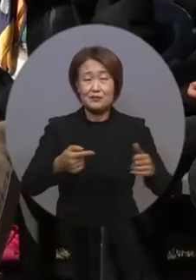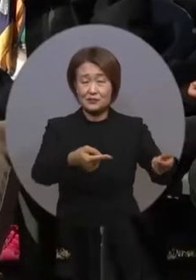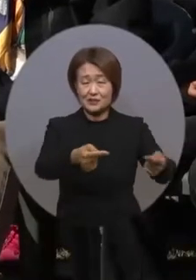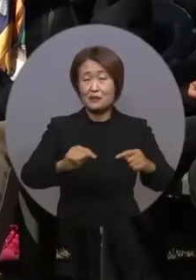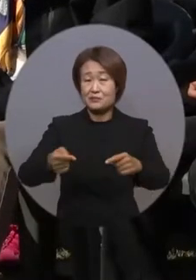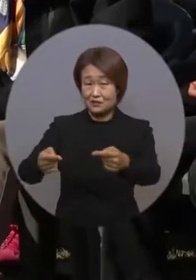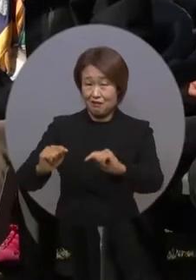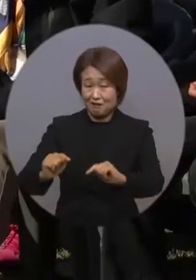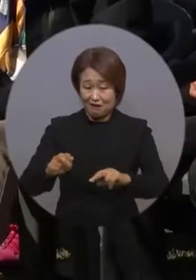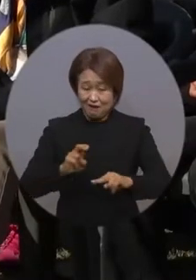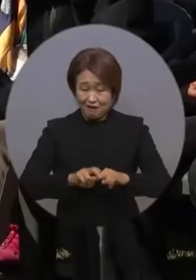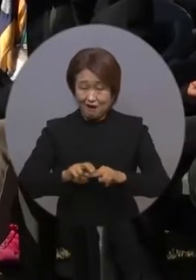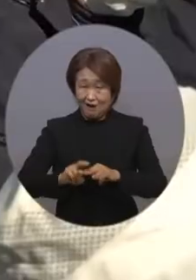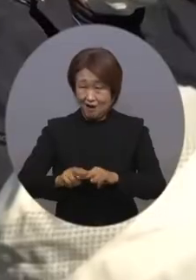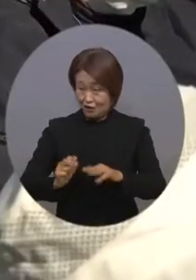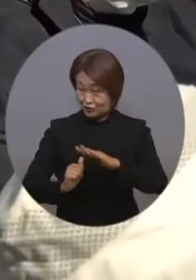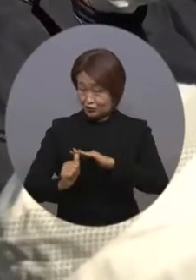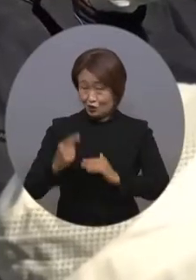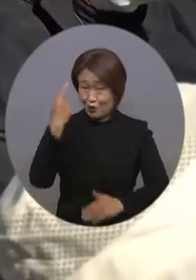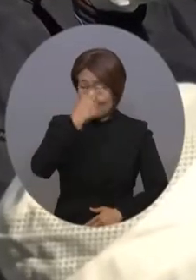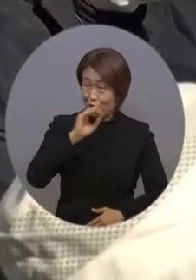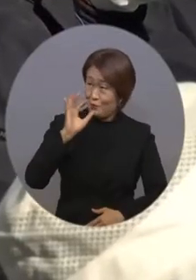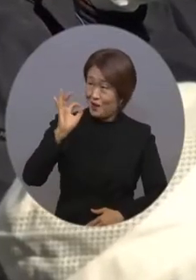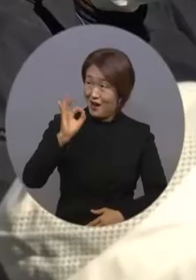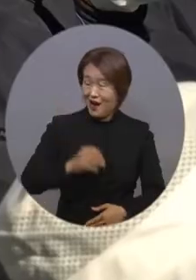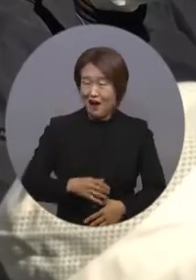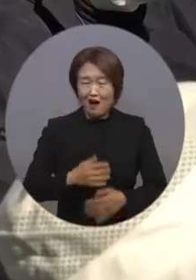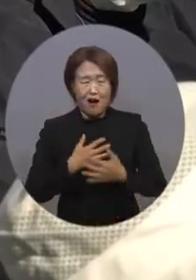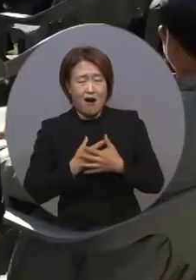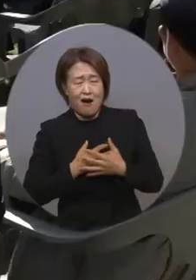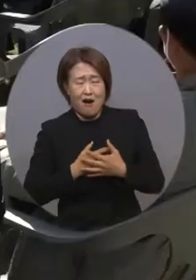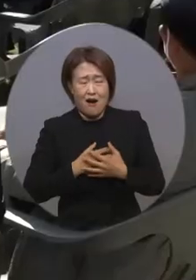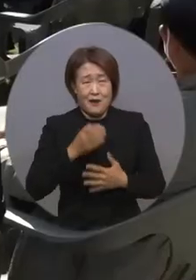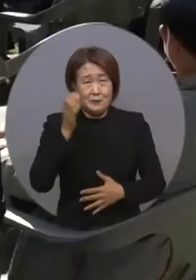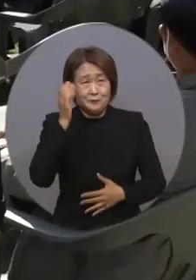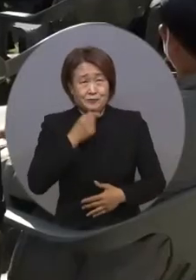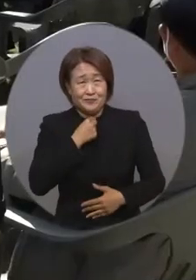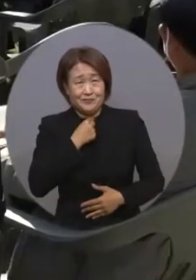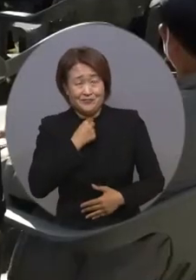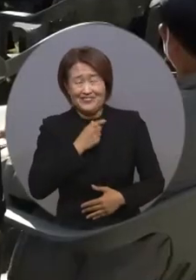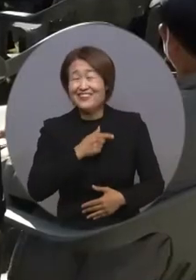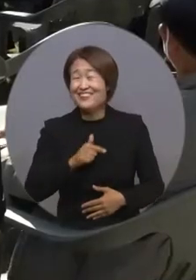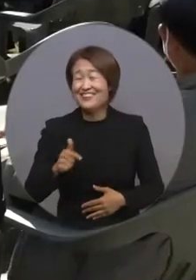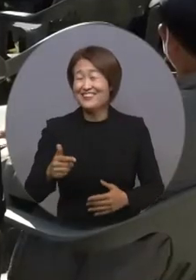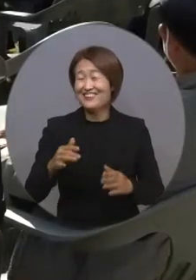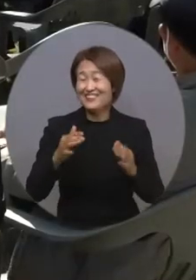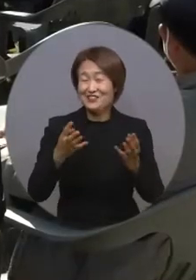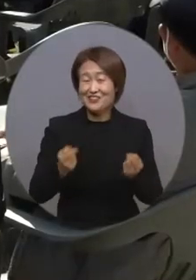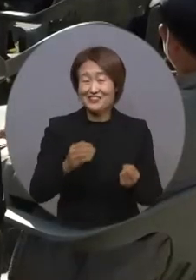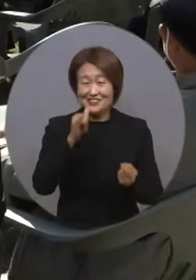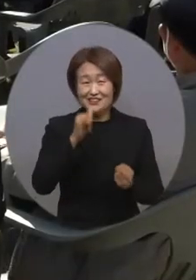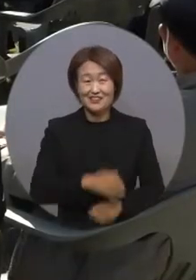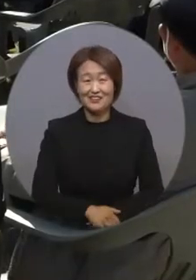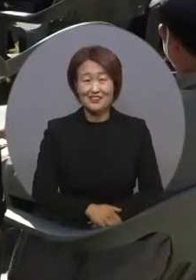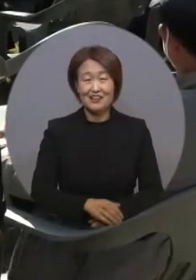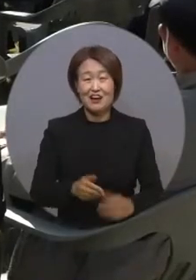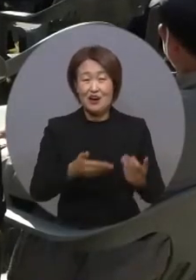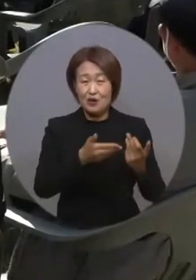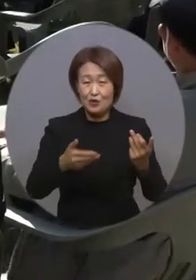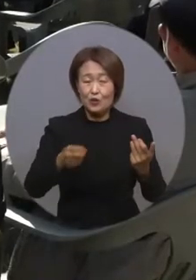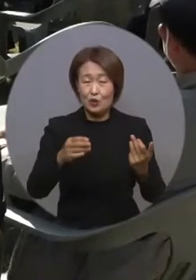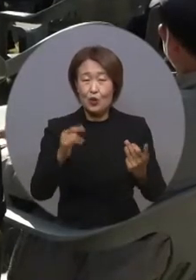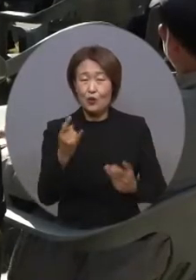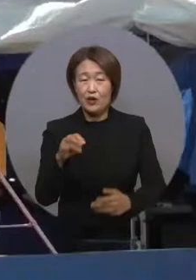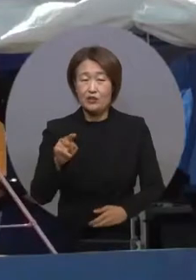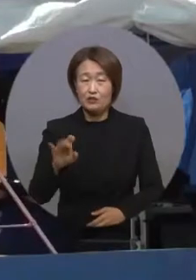경기장에 앉아 있는 선수들의 얼굴에는 기대감과 긴장감이 가득합니다. 강원도가 주최하고 횡성군과 대한노인회 횡성군지회가